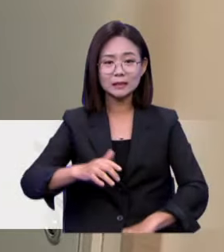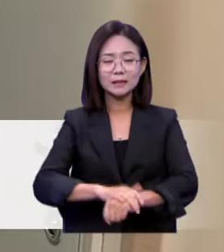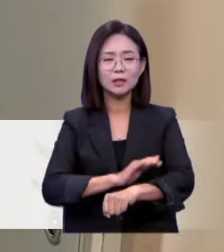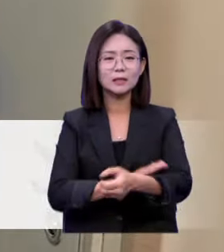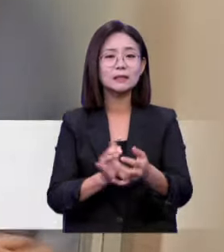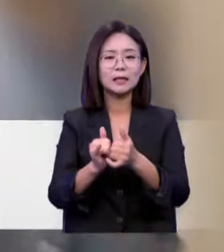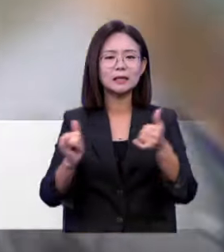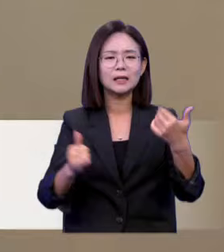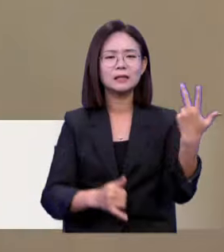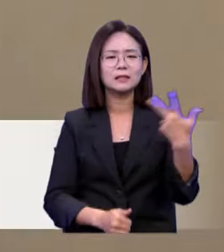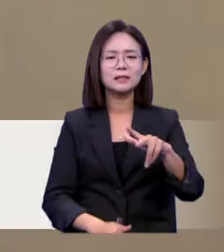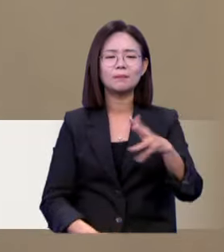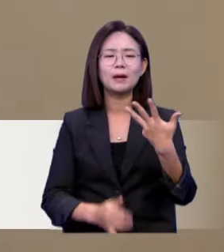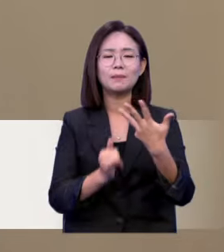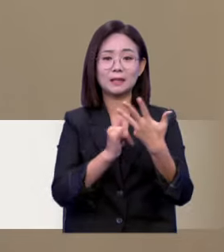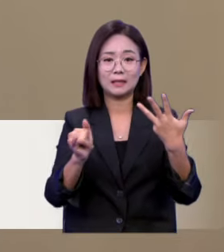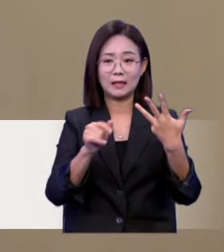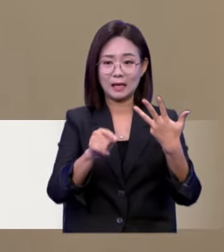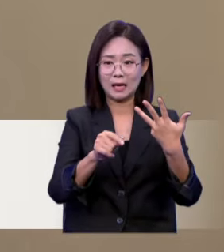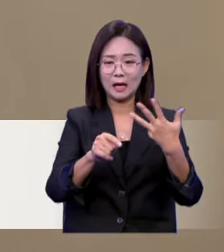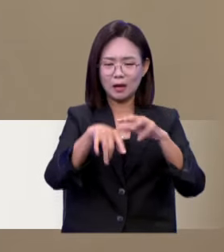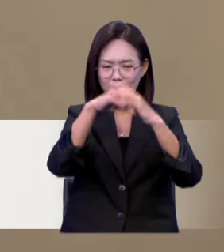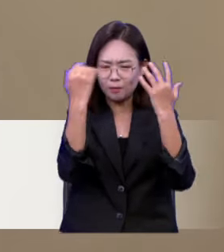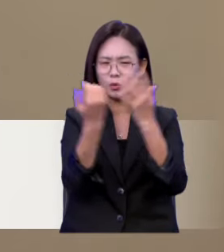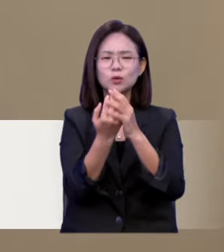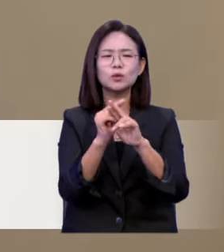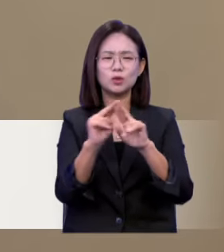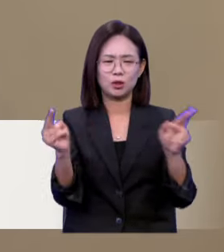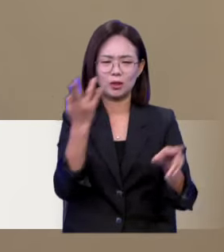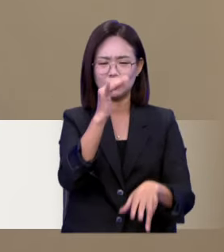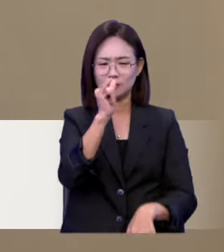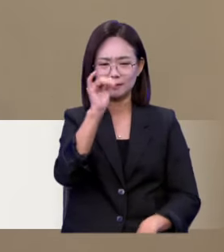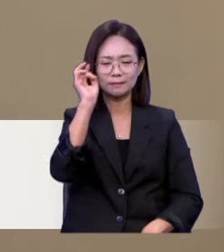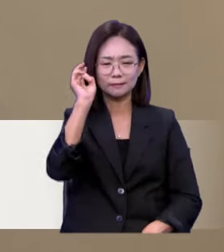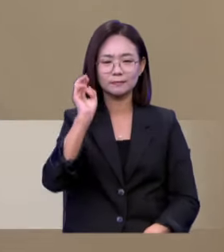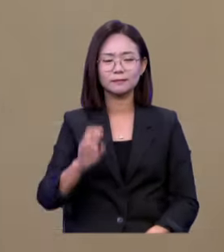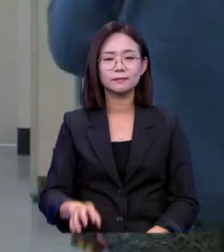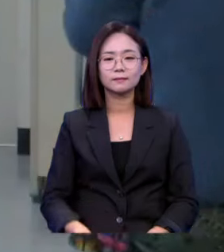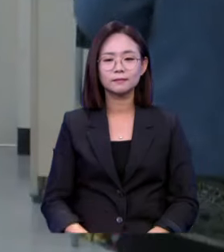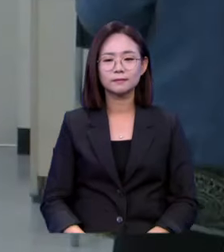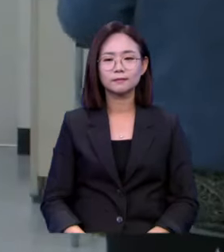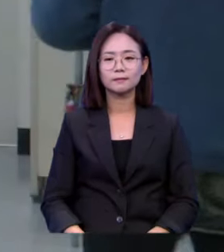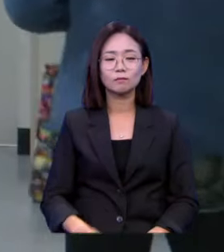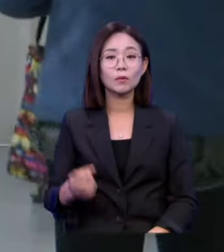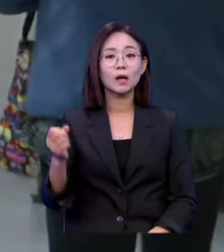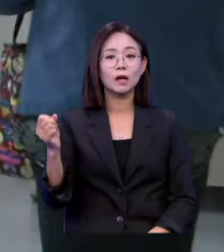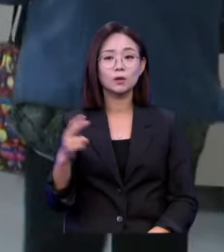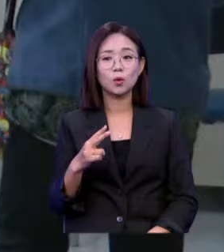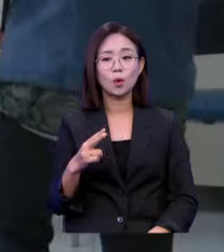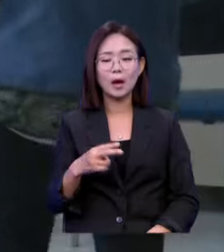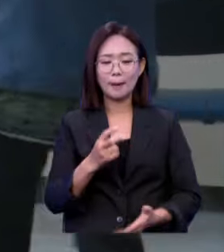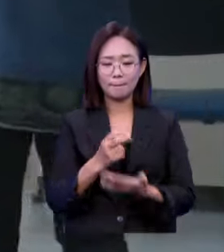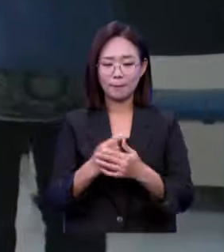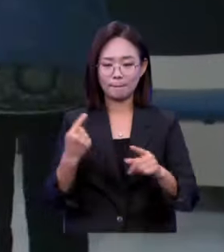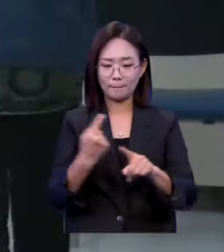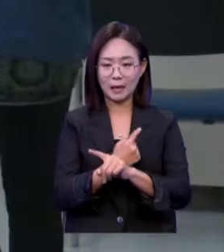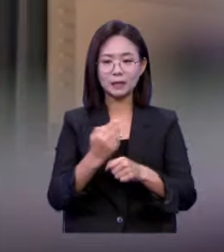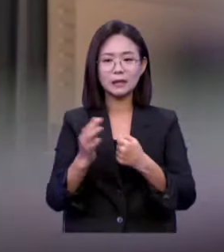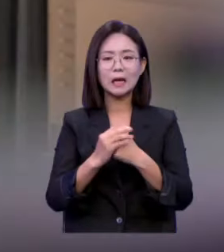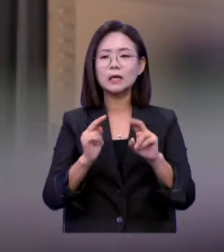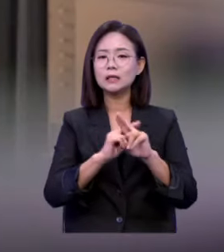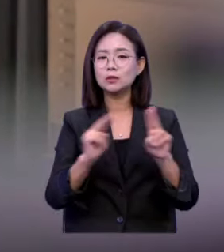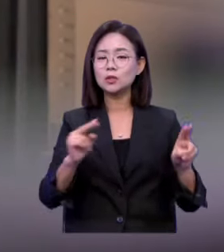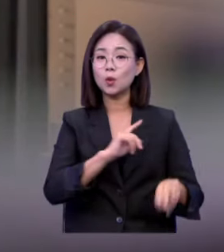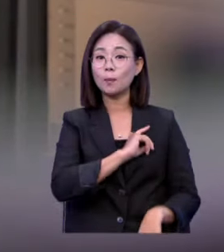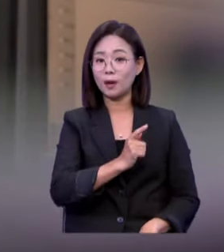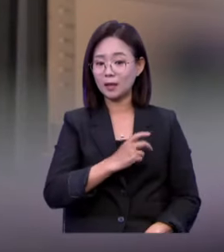현재 7,800여 명으로 무더기 면허 취소 사태가 벌어질 수 있습니다. 게다가 개정된 의료법은 취소된